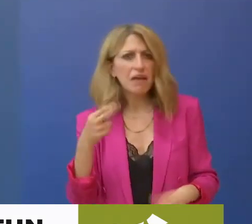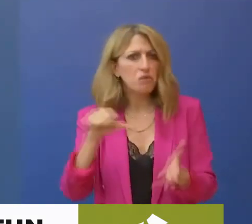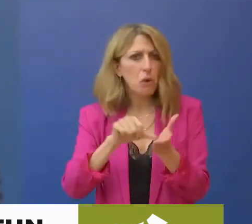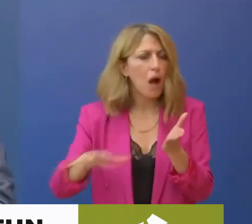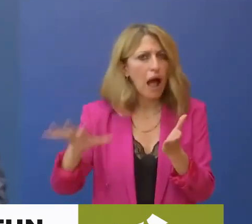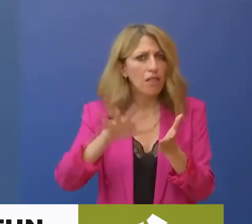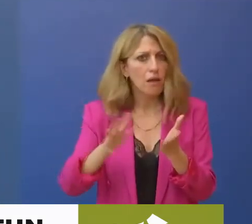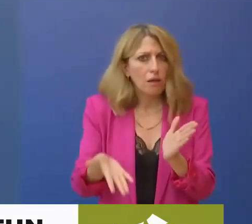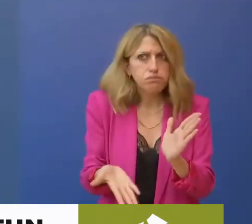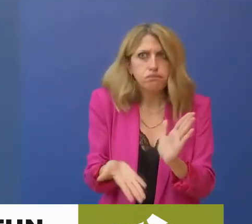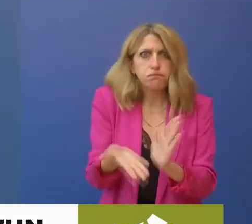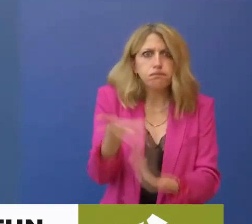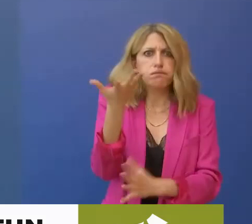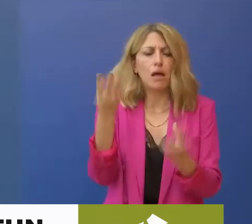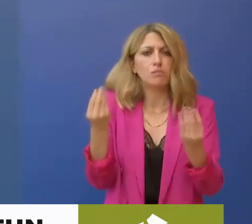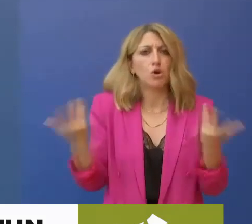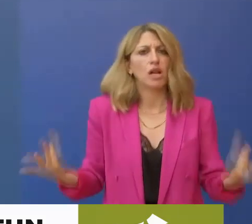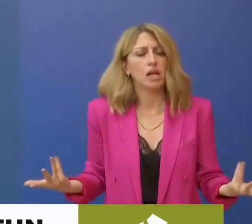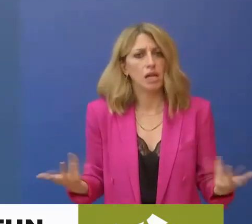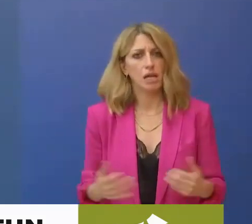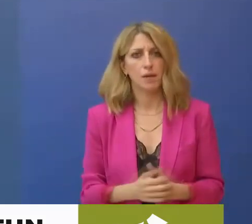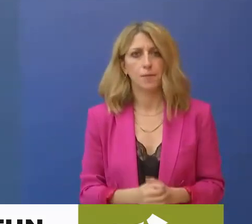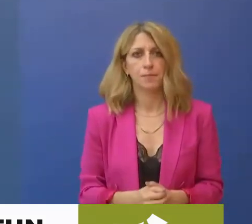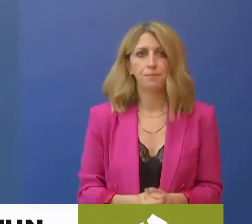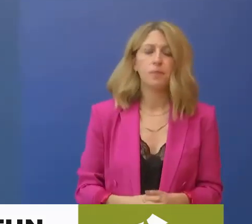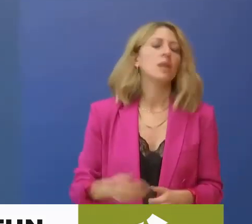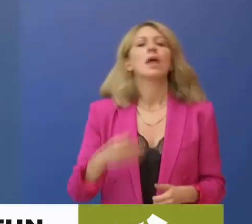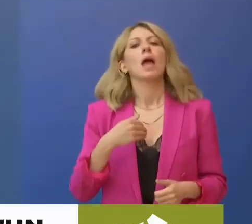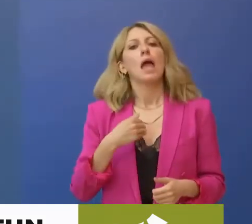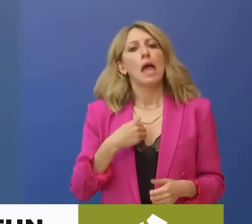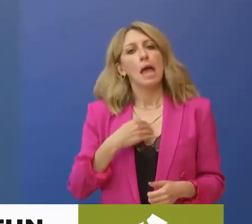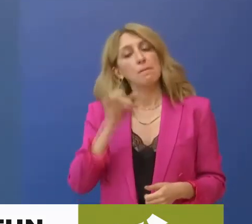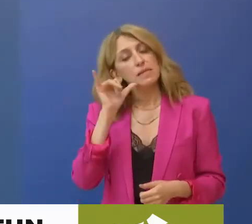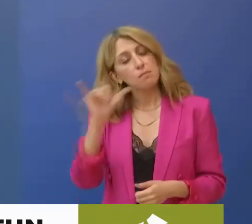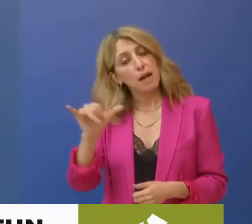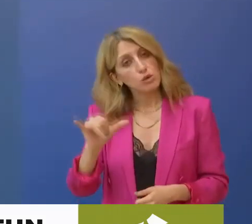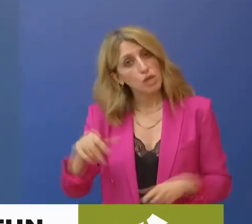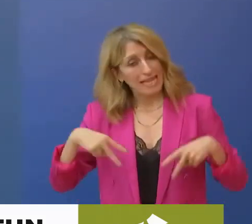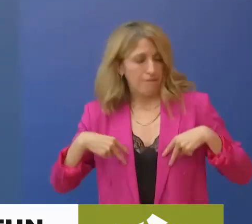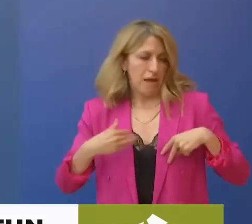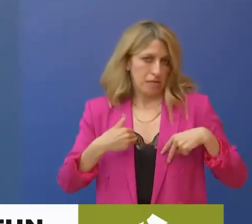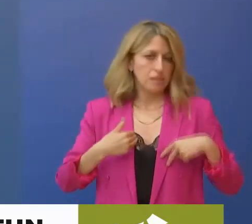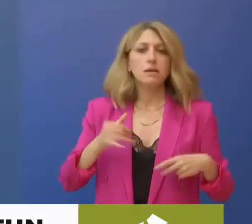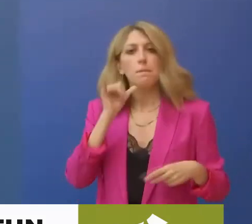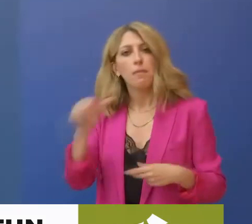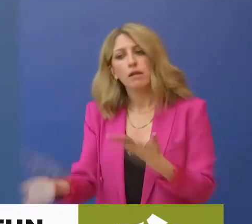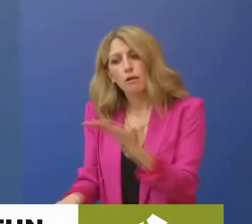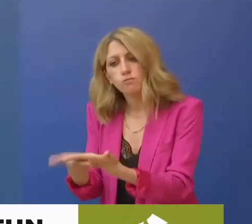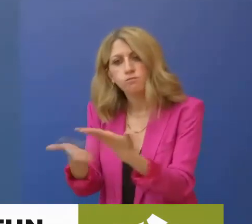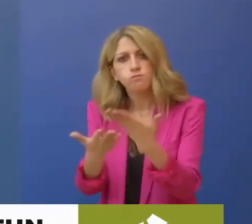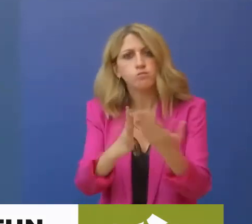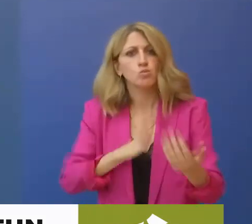πραγματικά απίστευτη απάντηση έδωσε ο κυβερνητικός εκπρόσωπος Γιάννης Οικονόμου σε ερώτηση που του έγινε σχετικά με την αγροτική επιδότηση